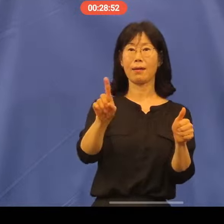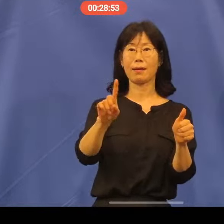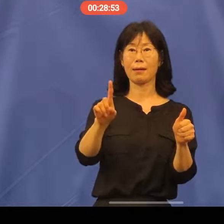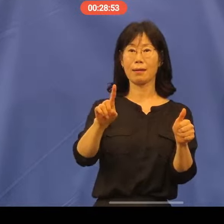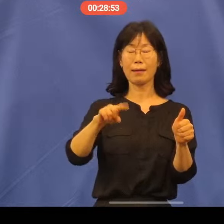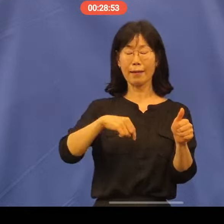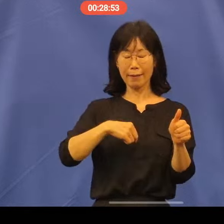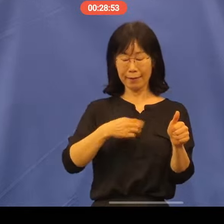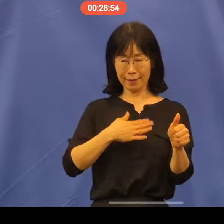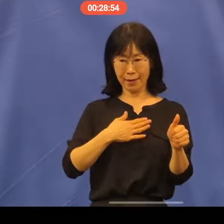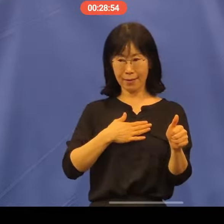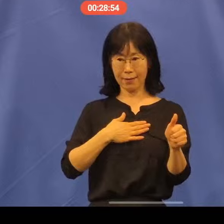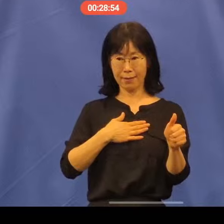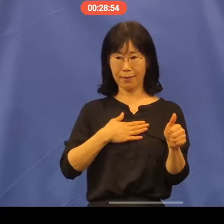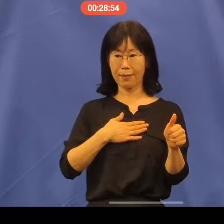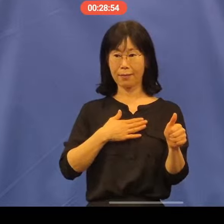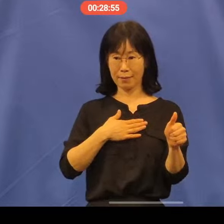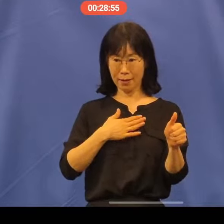자신은